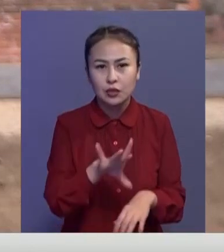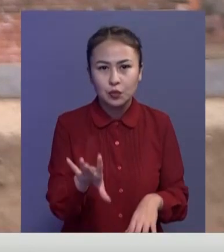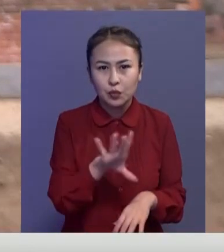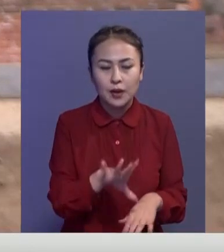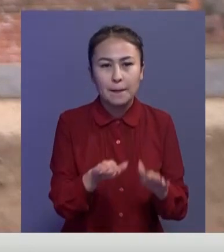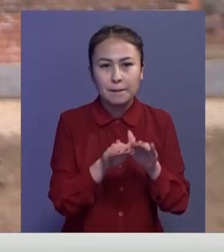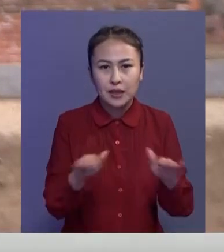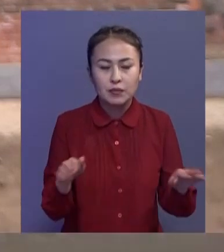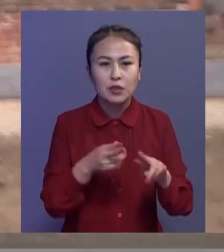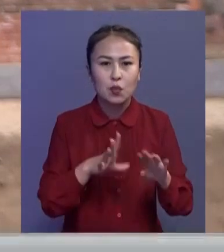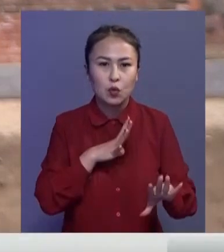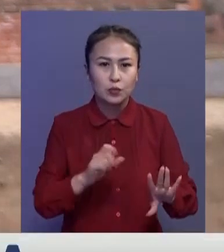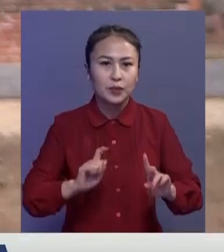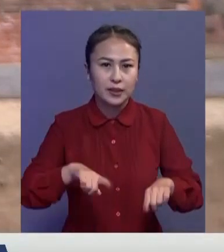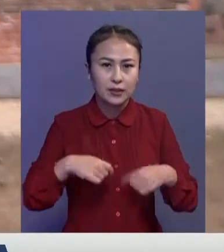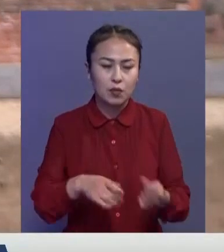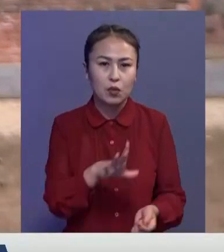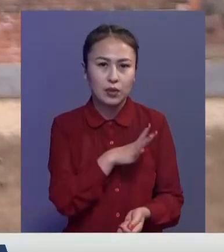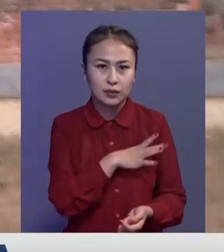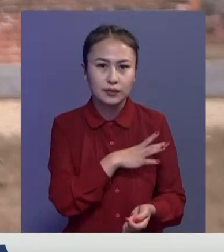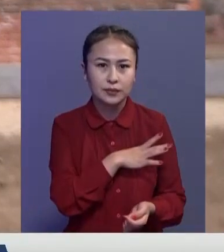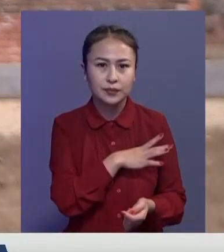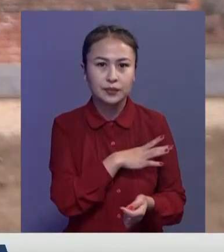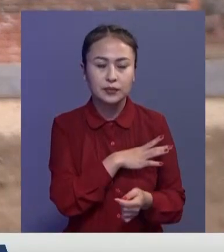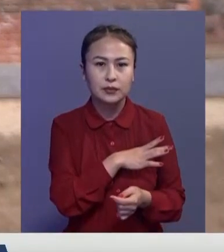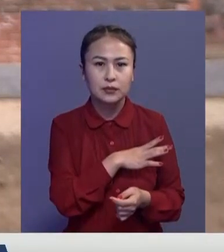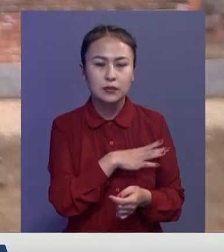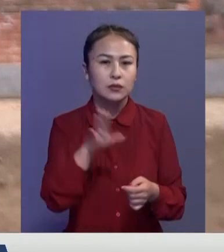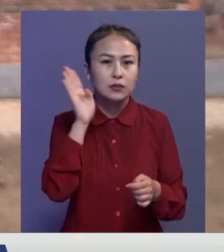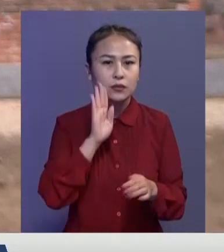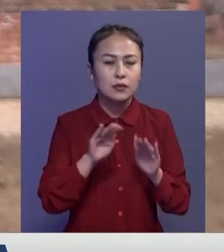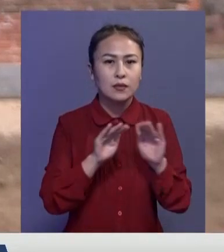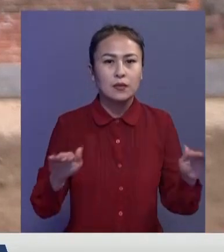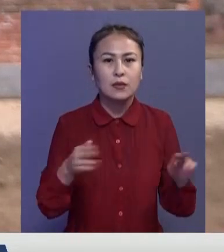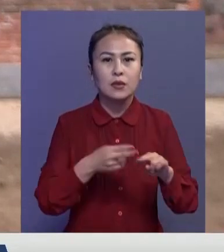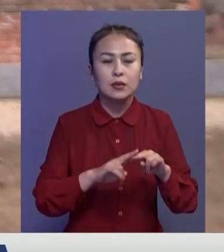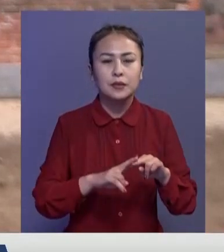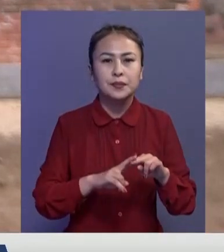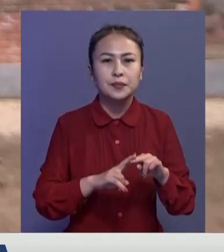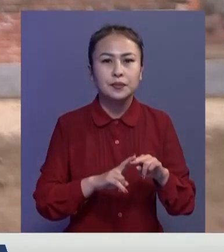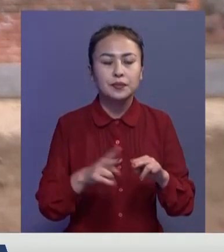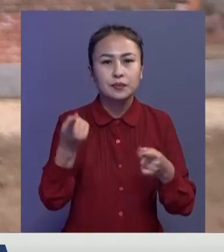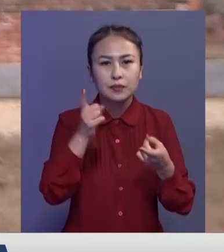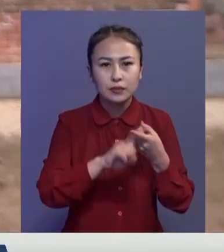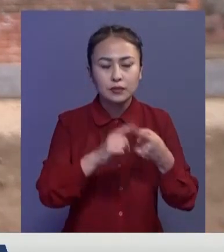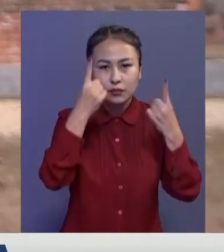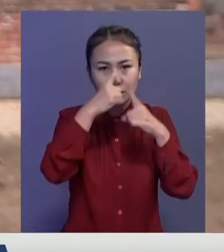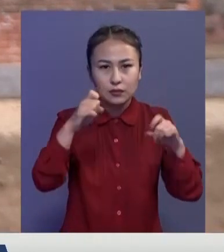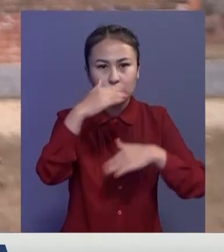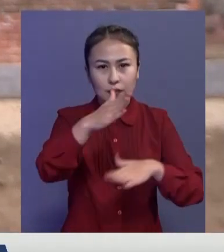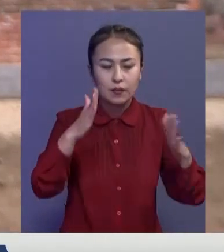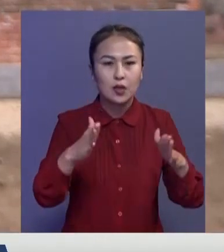республикалық мекемесіне берілген болатын. Енді сол мекеменің басшысы Елжасовтың мәлімдеуінше